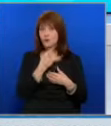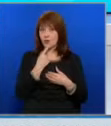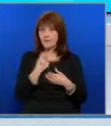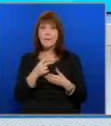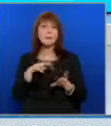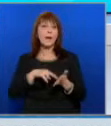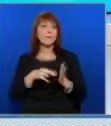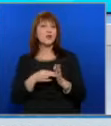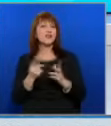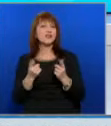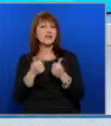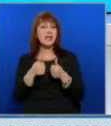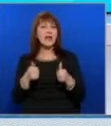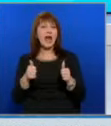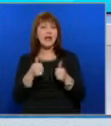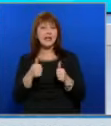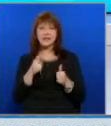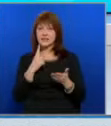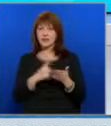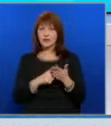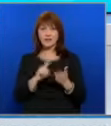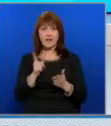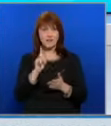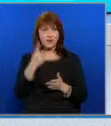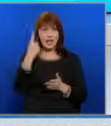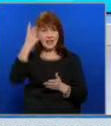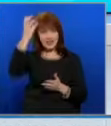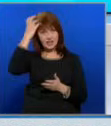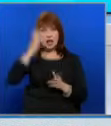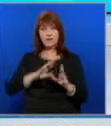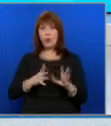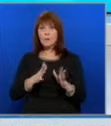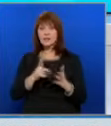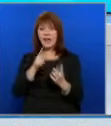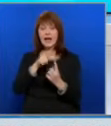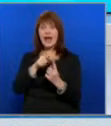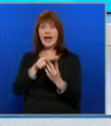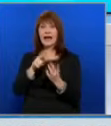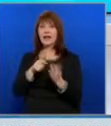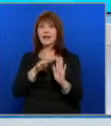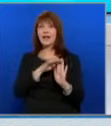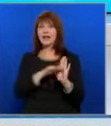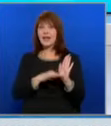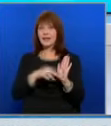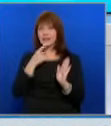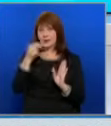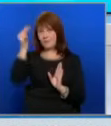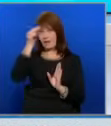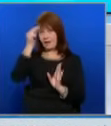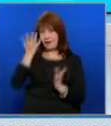лидери са категорични, че не може една държава да определя критериите за България от името на всички страни членки на